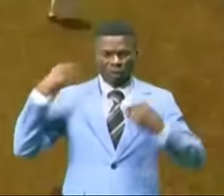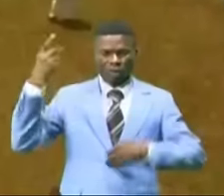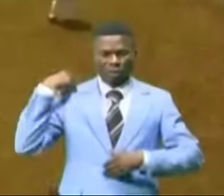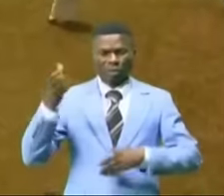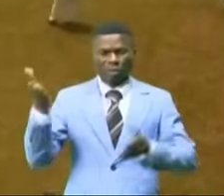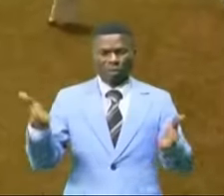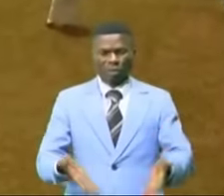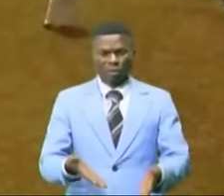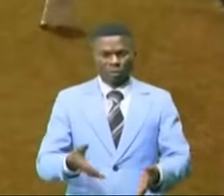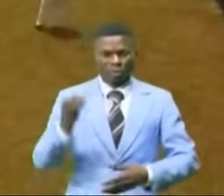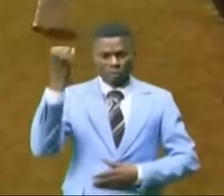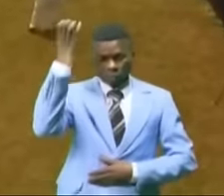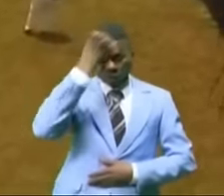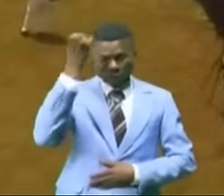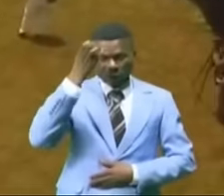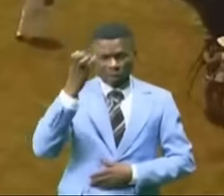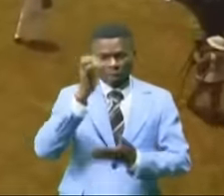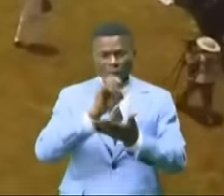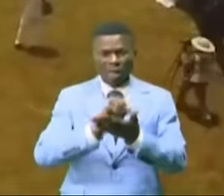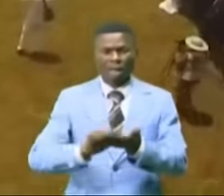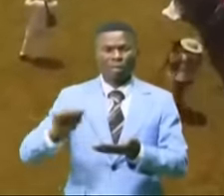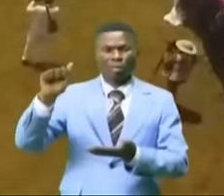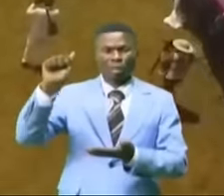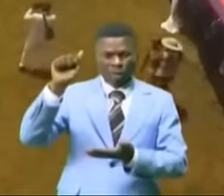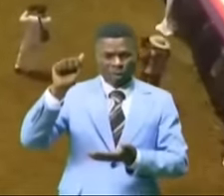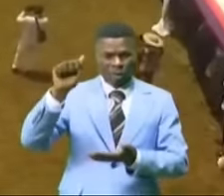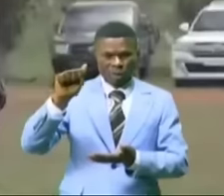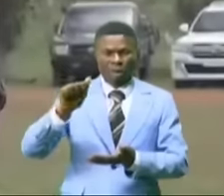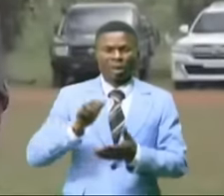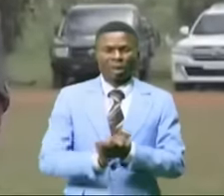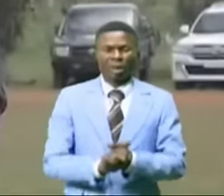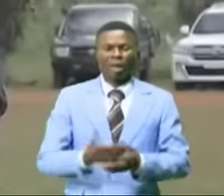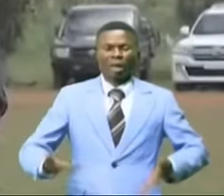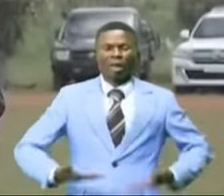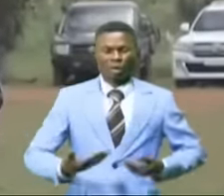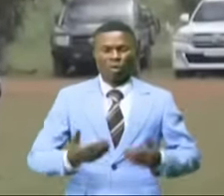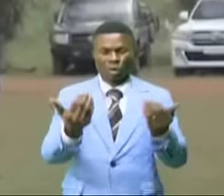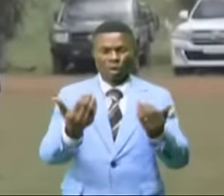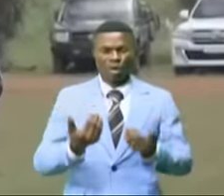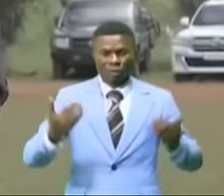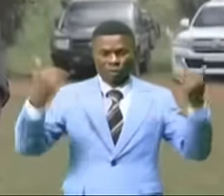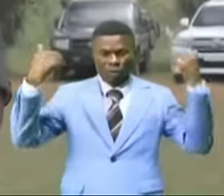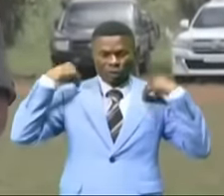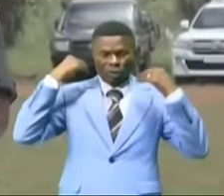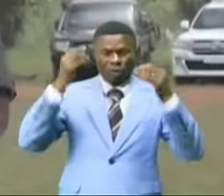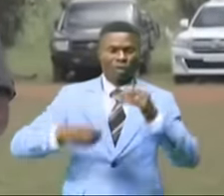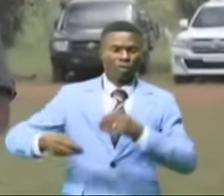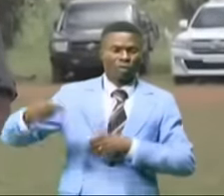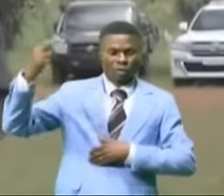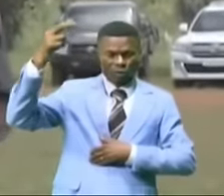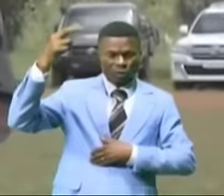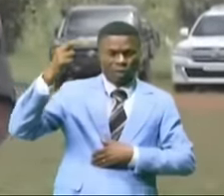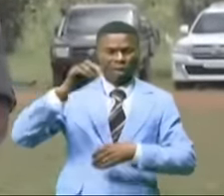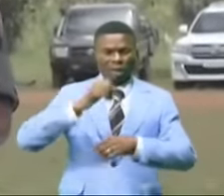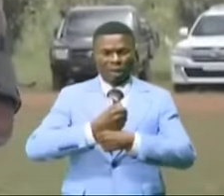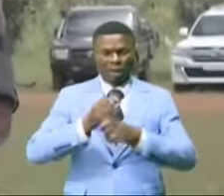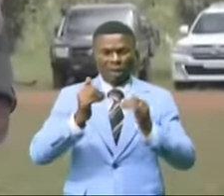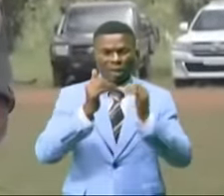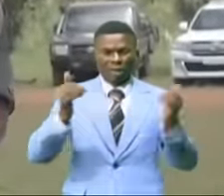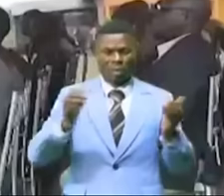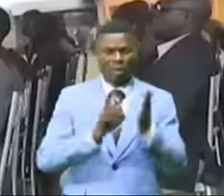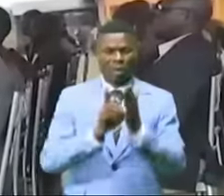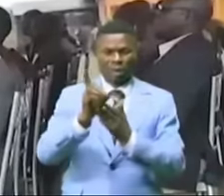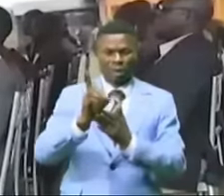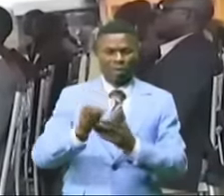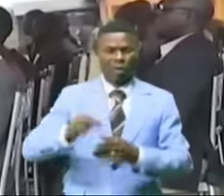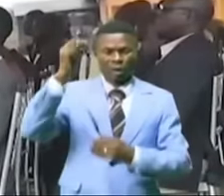locales. Le général-major Peter Chirimwami Nkuba a salué la volonté de l'autorité suprême pour le rétablissement de la paix et le développement